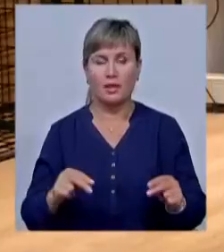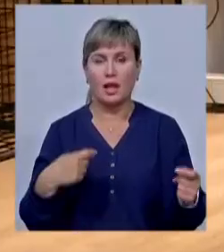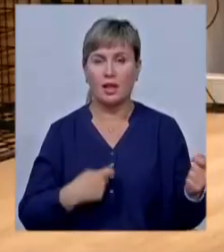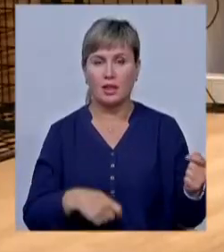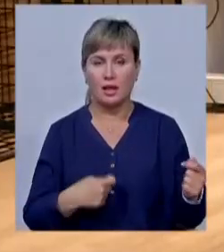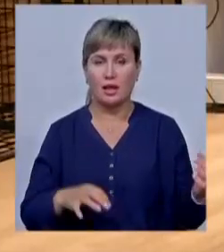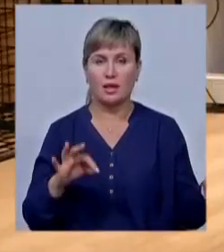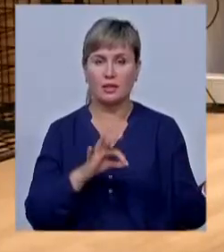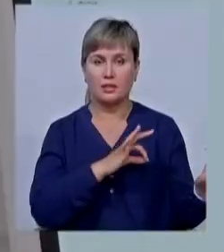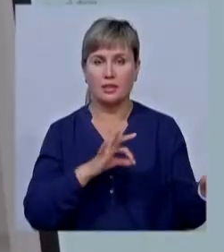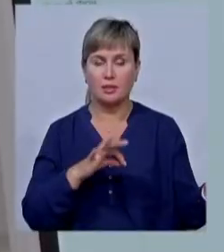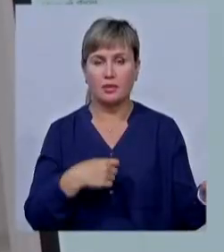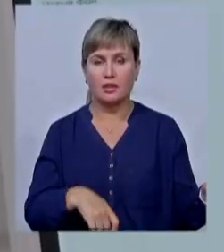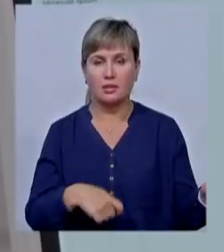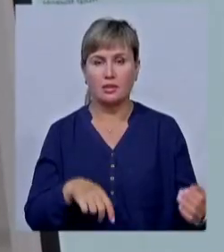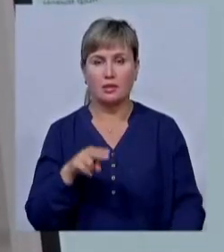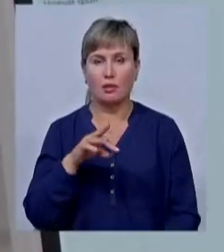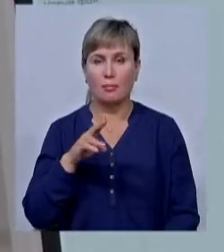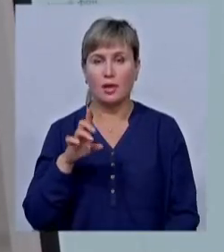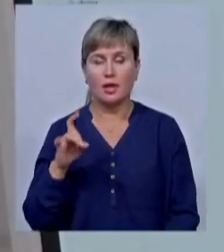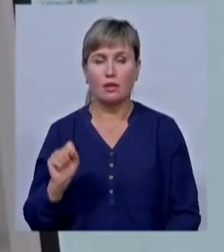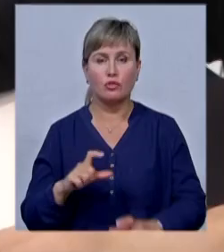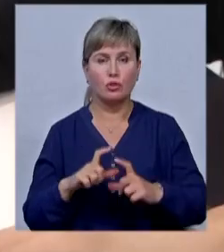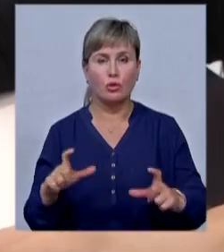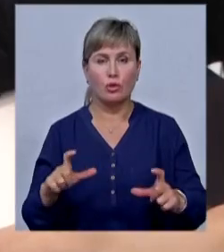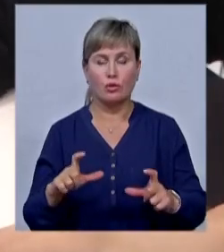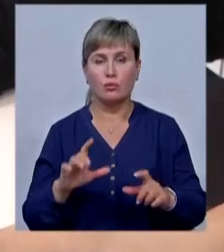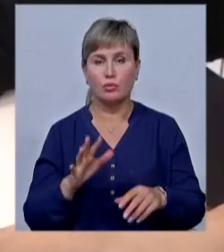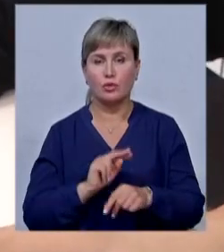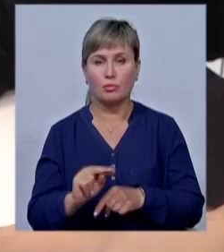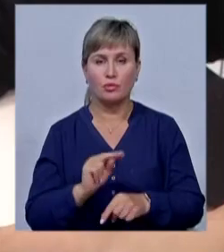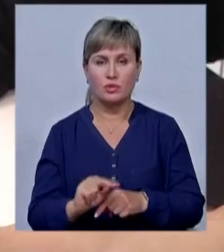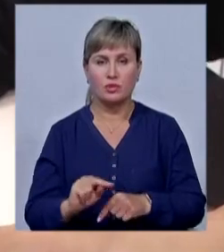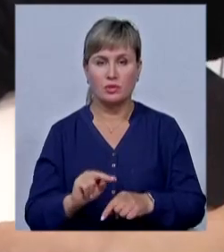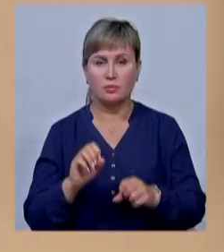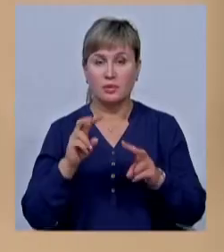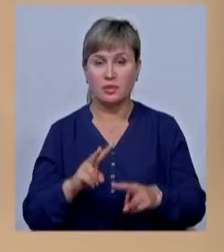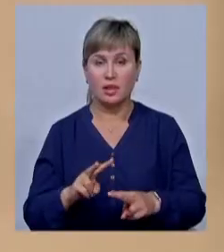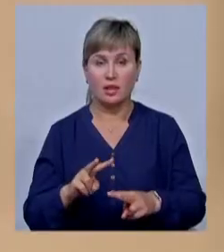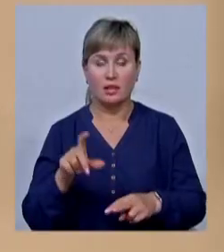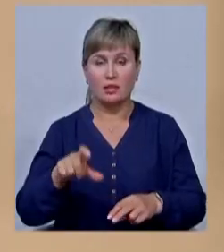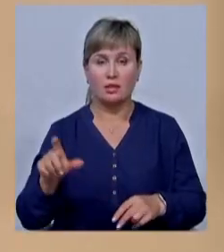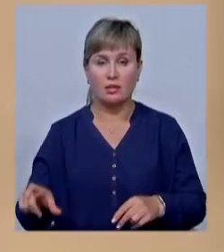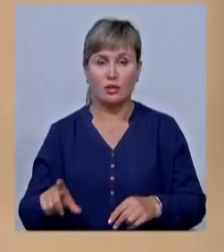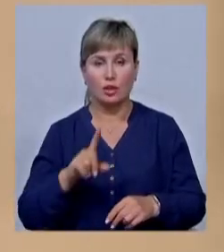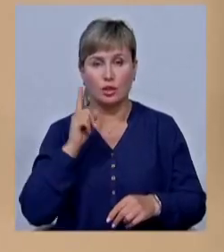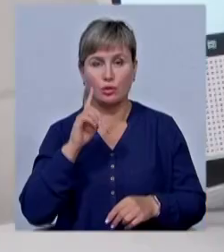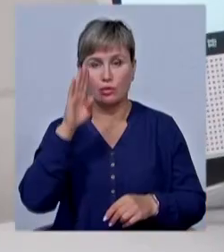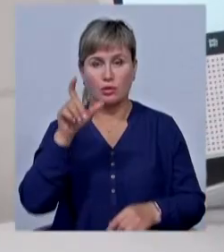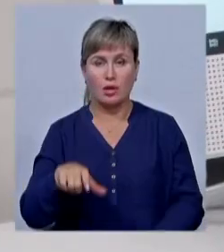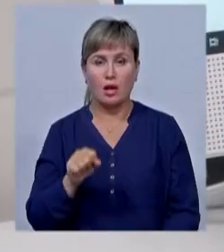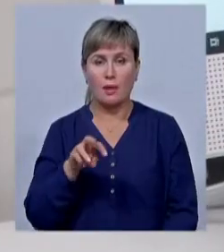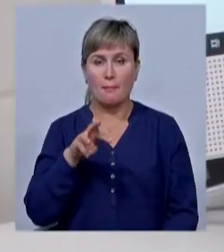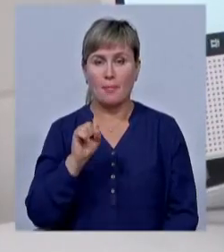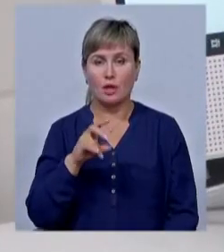гитара, скрипка и домбра. А вот в школе программирования ребят будут обучать ведущие IT-специалисты. К примеру, юный Мансур одним из